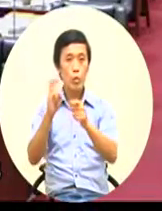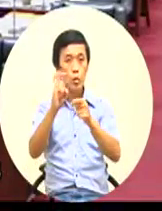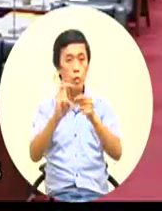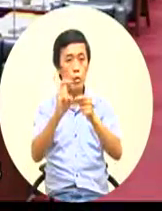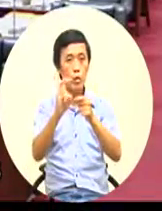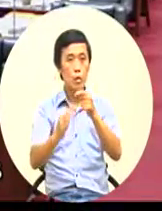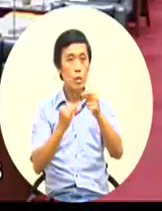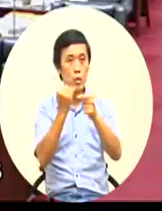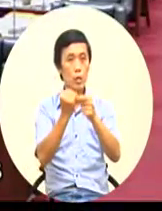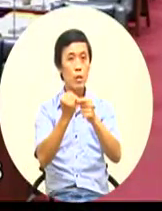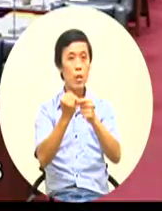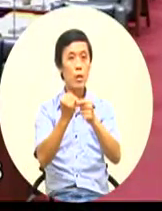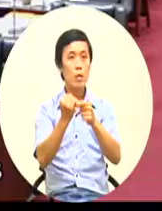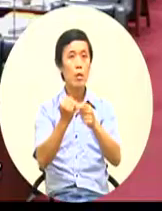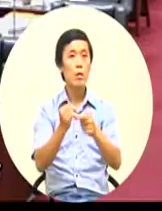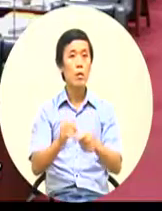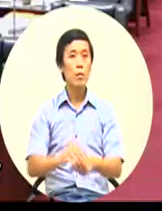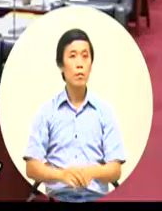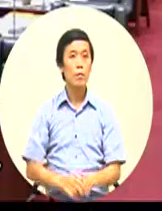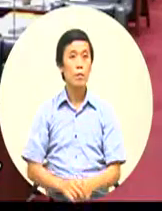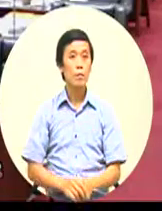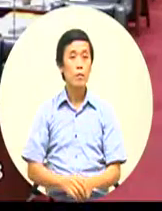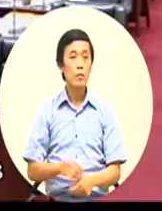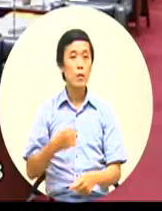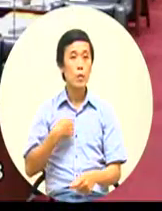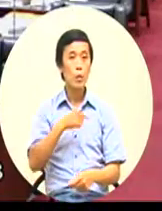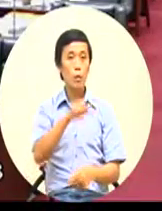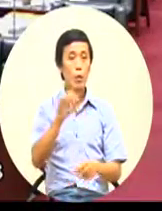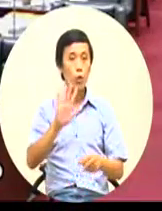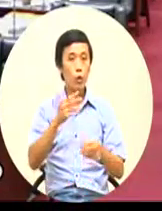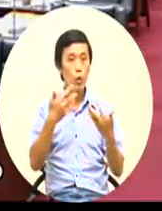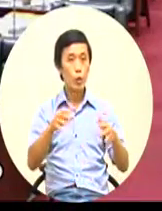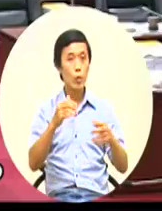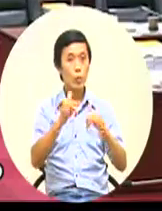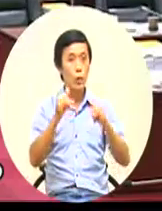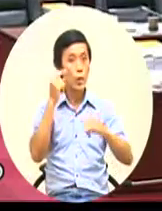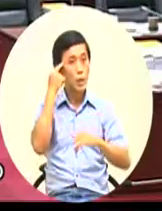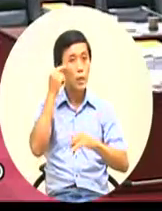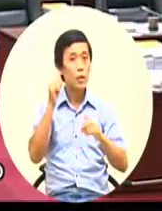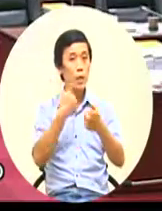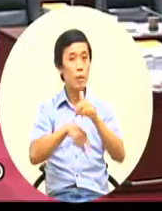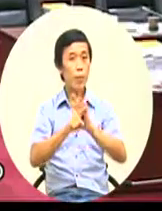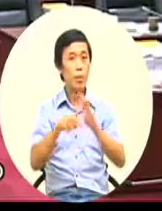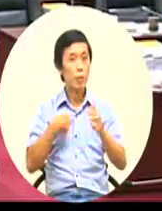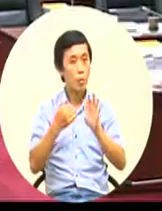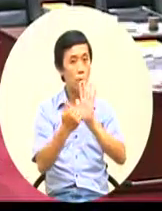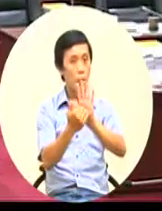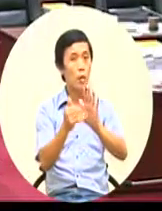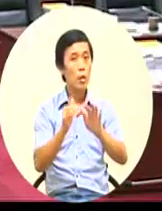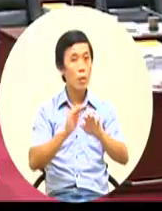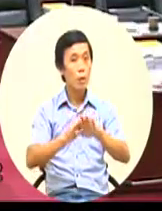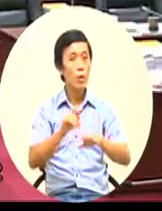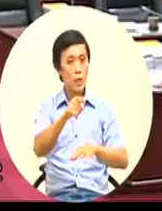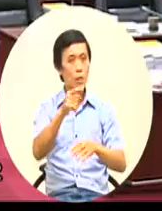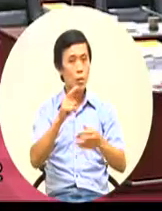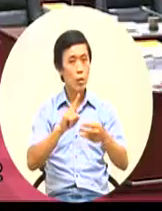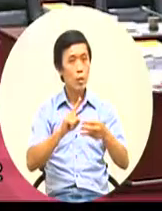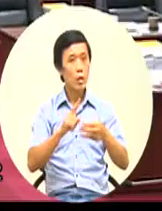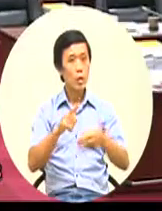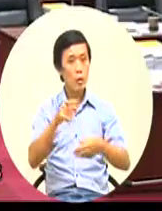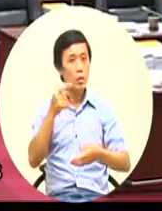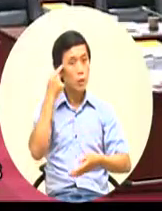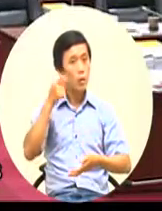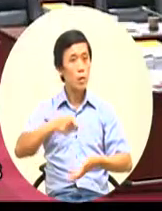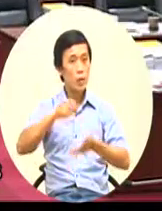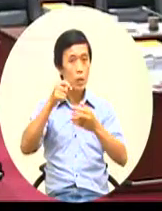唔好跳，吼，吼，阮就后几下面代表咧甲阮支持啦，阮拢会动啦，恁就卖主张跳啦。那时候的